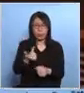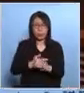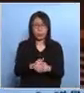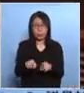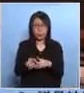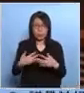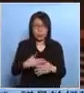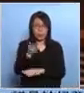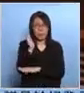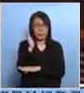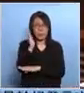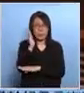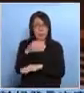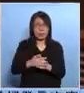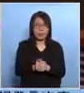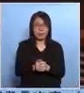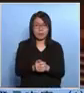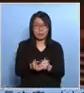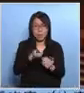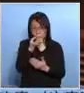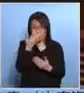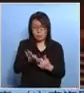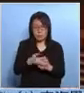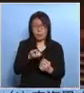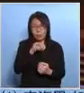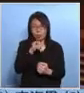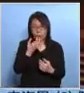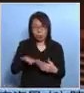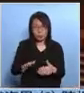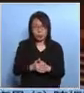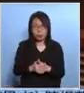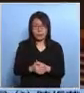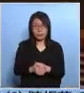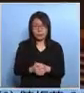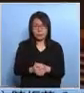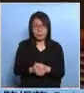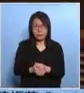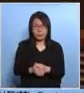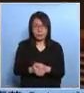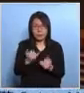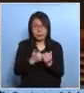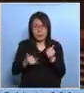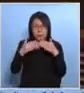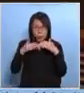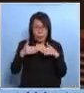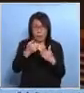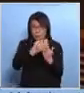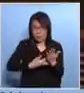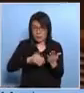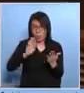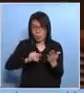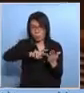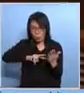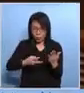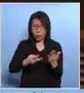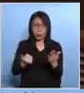同事喺發言嘅時候呢都曾經講過。其實我哋嘅產假制度呢仲有好多可以改善嘅地